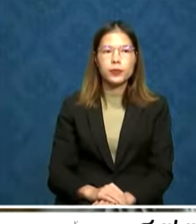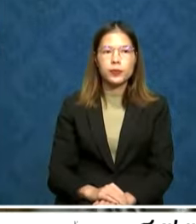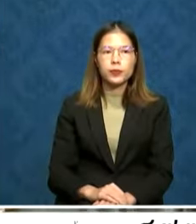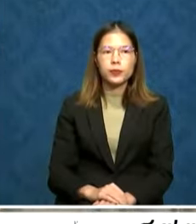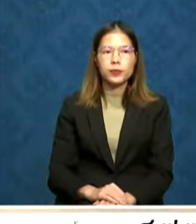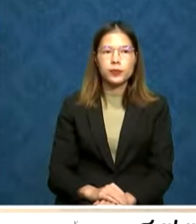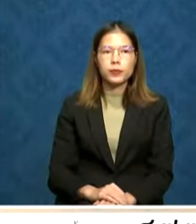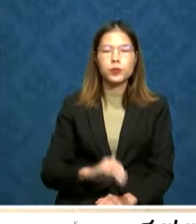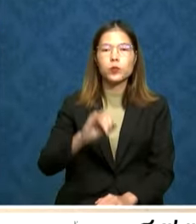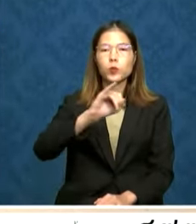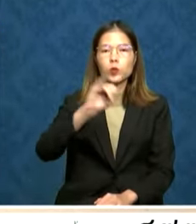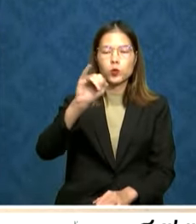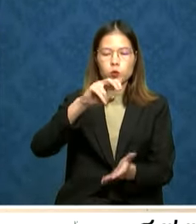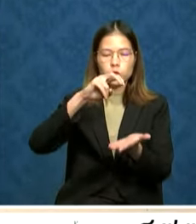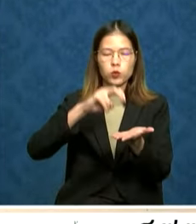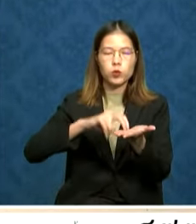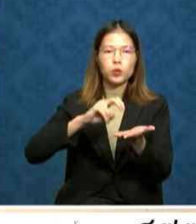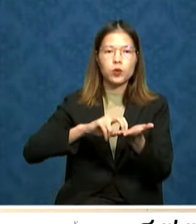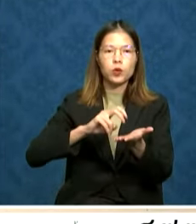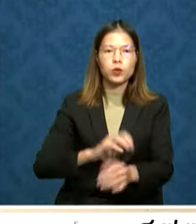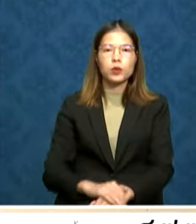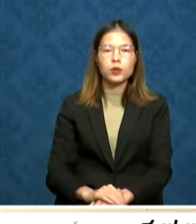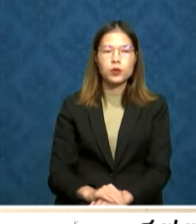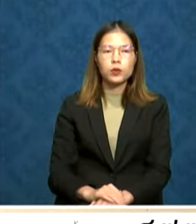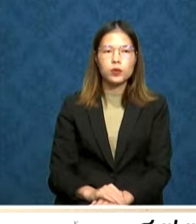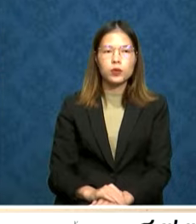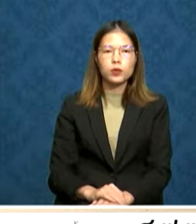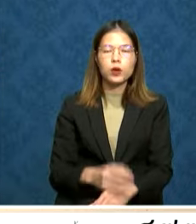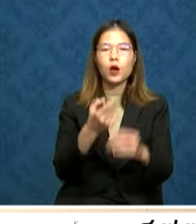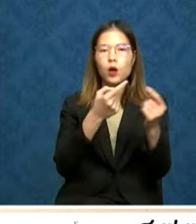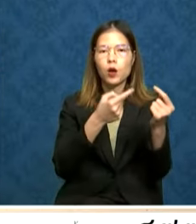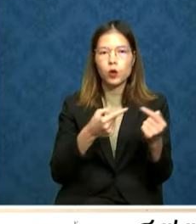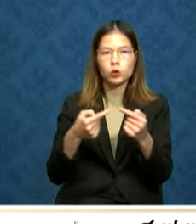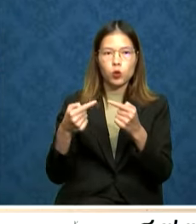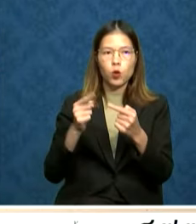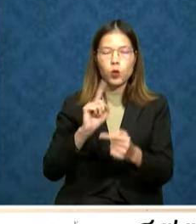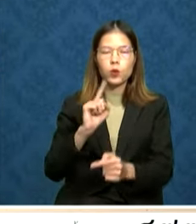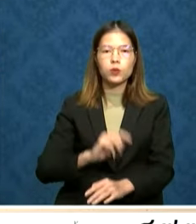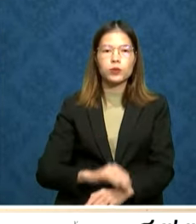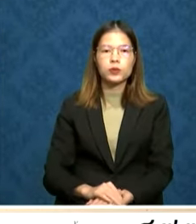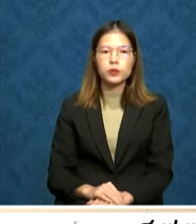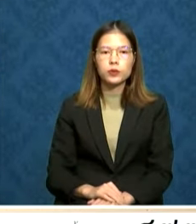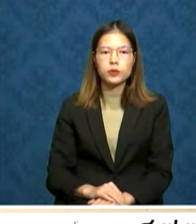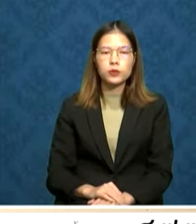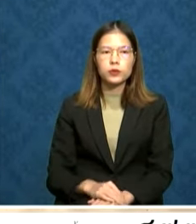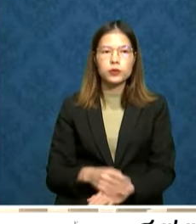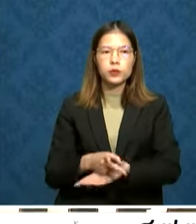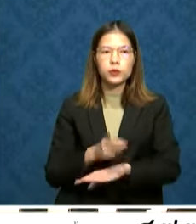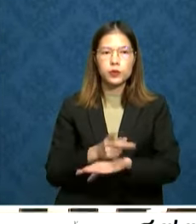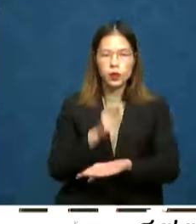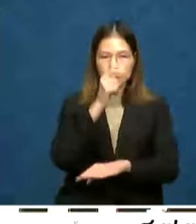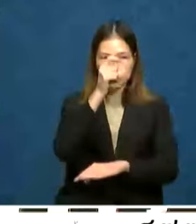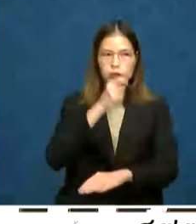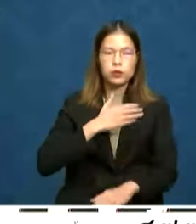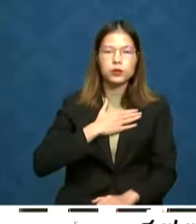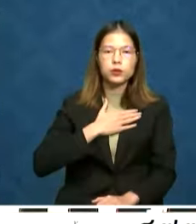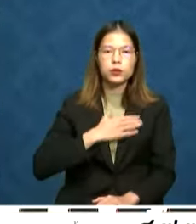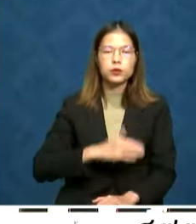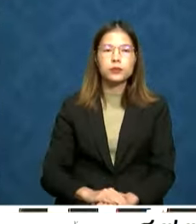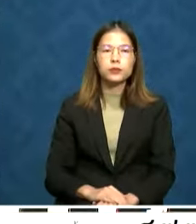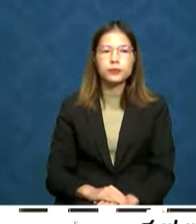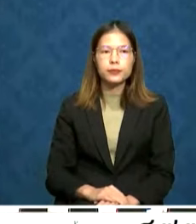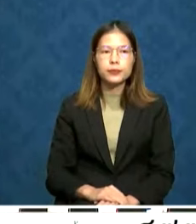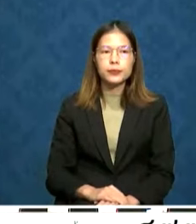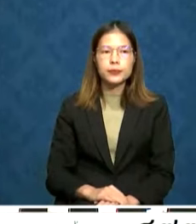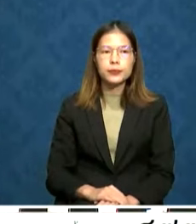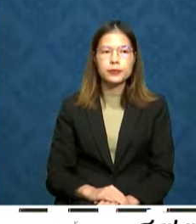เผผู้ลรรองถูกต้องนะครับ ttdp. พักชาไยพฒนา 1 ท่านครั เสียญครัท่านประทานสภาที่เขารบกัผม ในสุปโชคสี